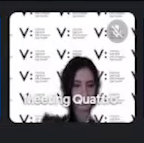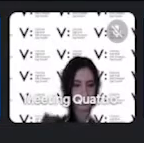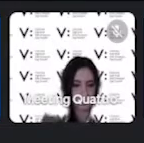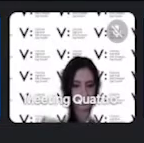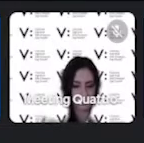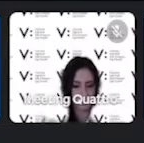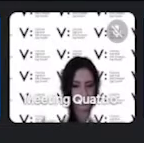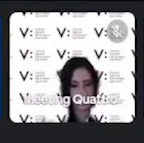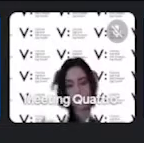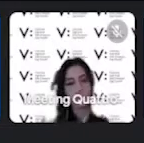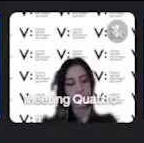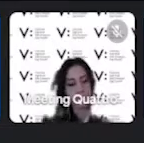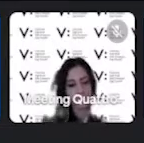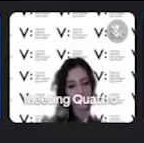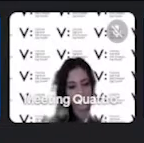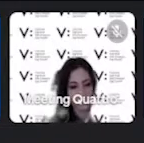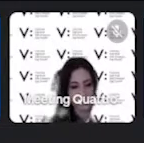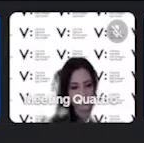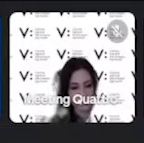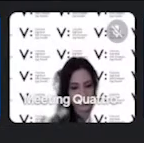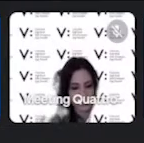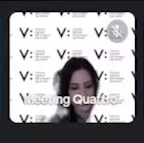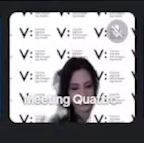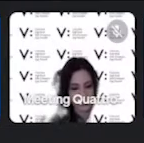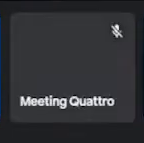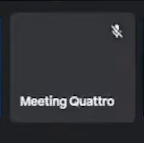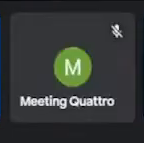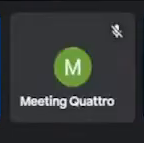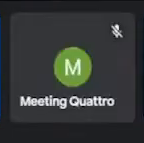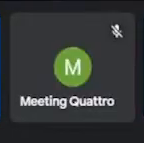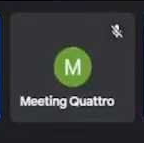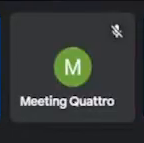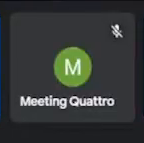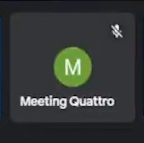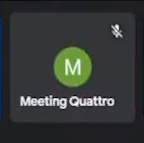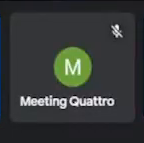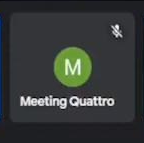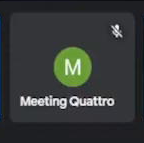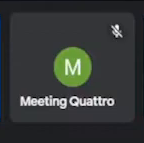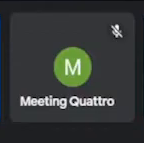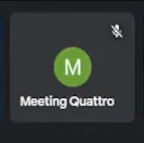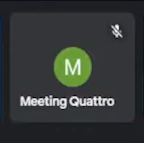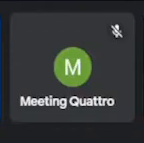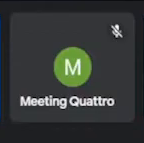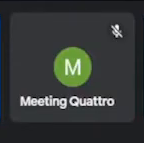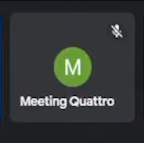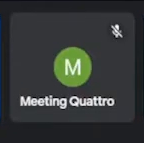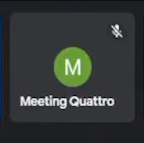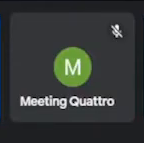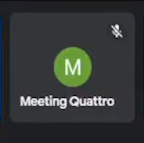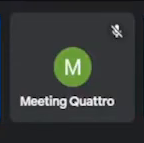per rendere il nostro dipartimento e l'Ateneo in generale, perché questi sono servizi erogati